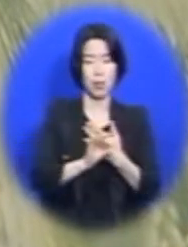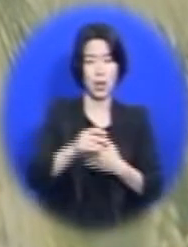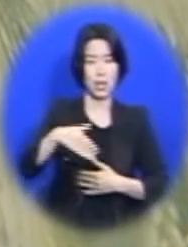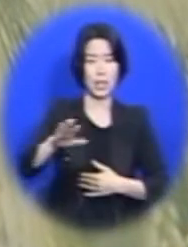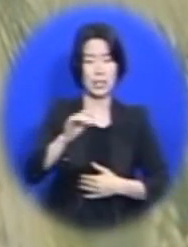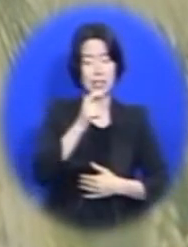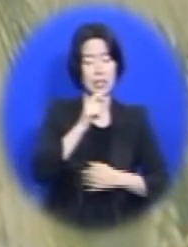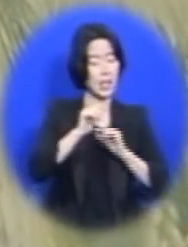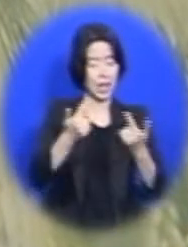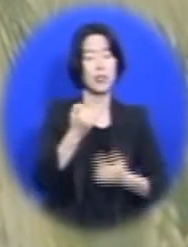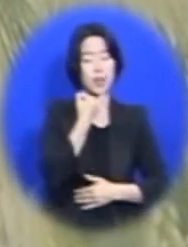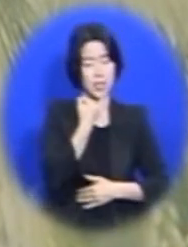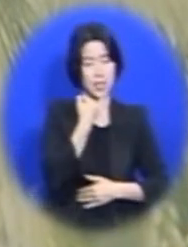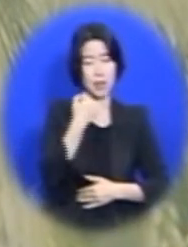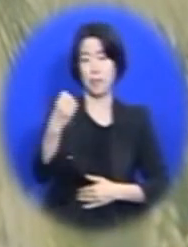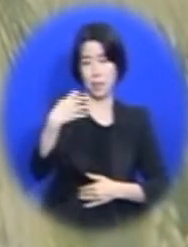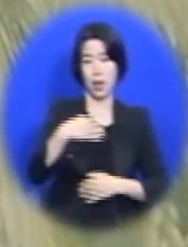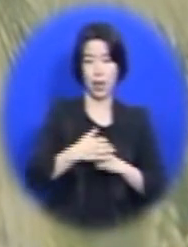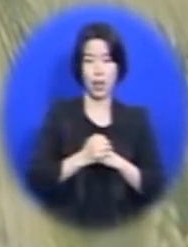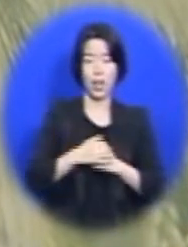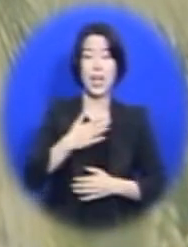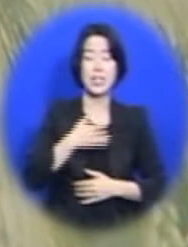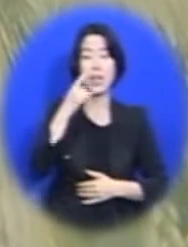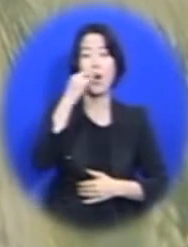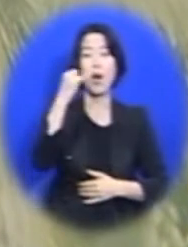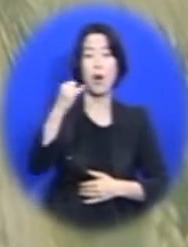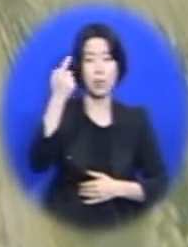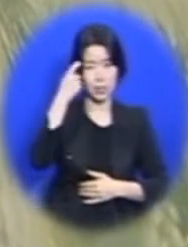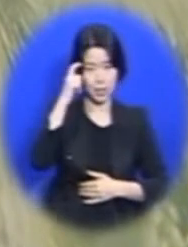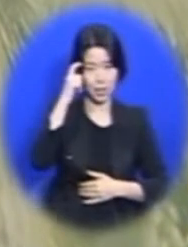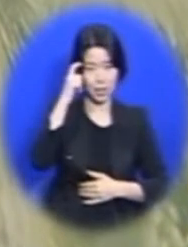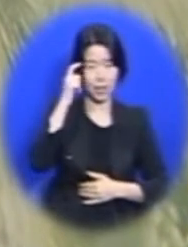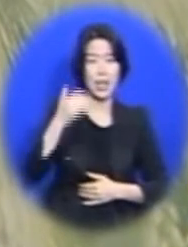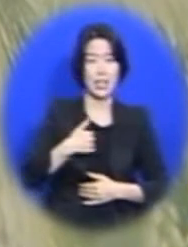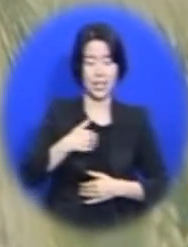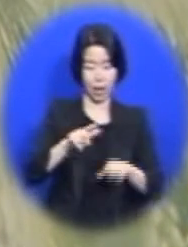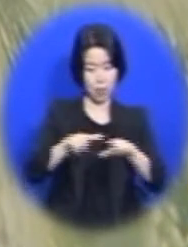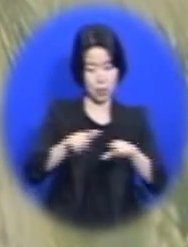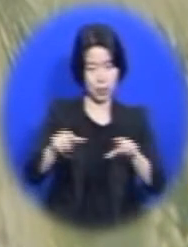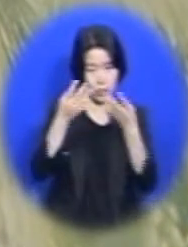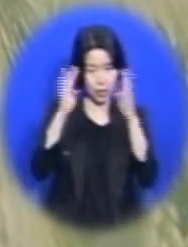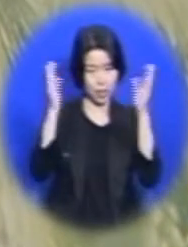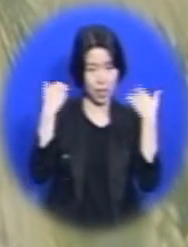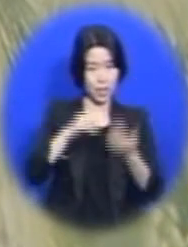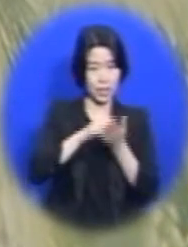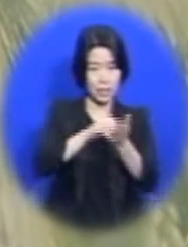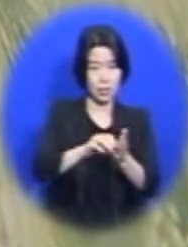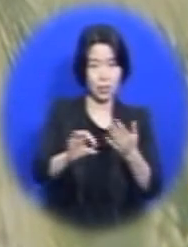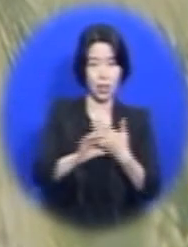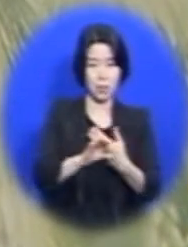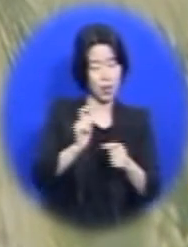가도 좋다 하는 말씀을 하셔서, 저희 어머님 생각하기에는 제가 일반 대학에 가면 좀